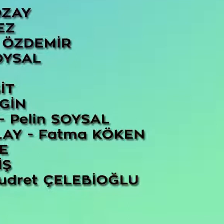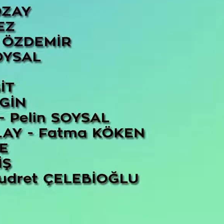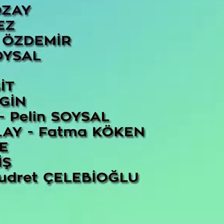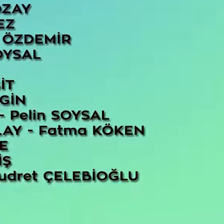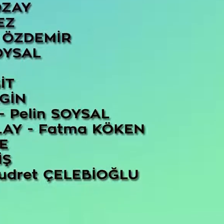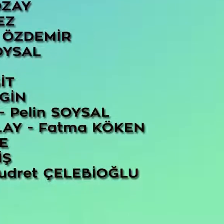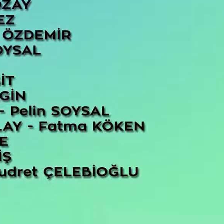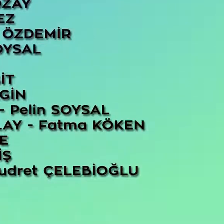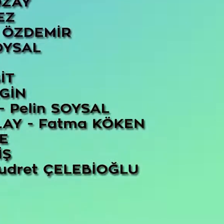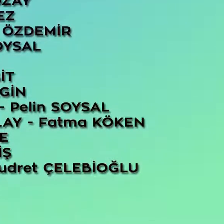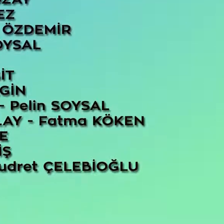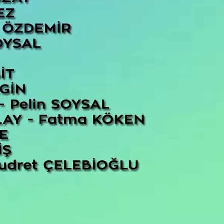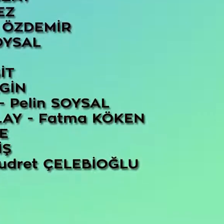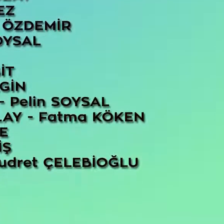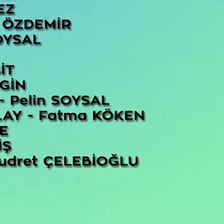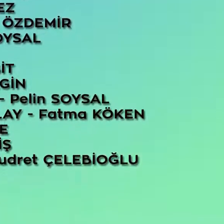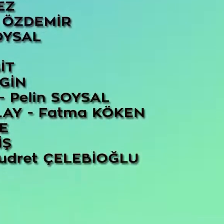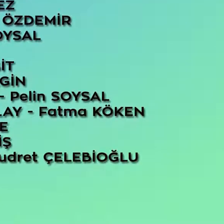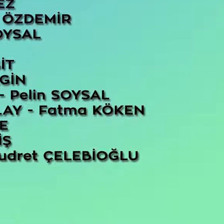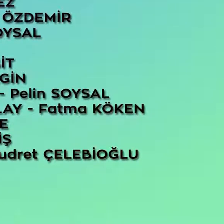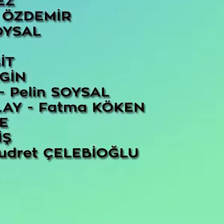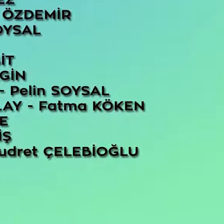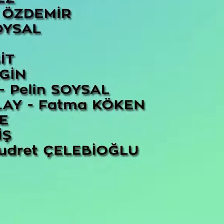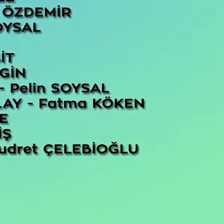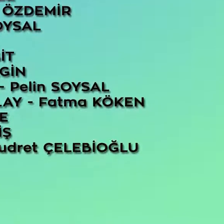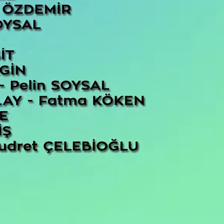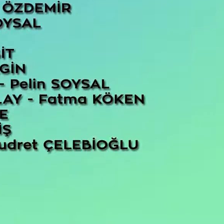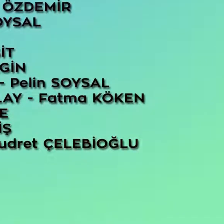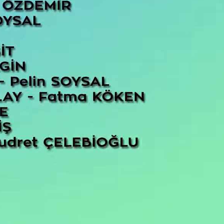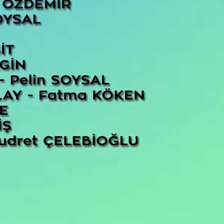Nine, ben Ayşegül Şenal.